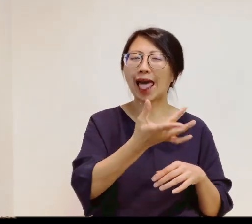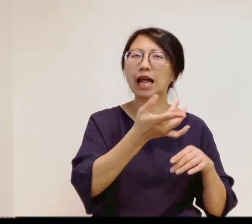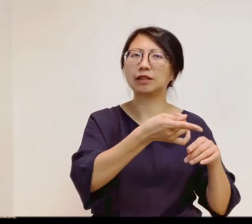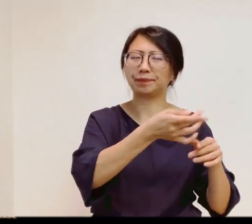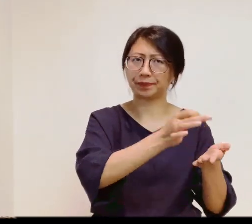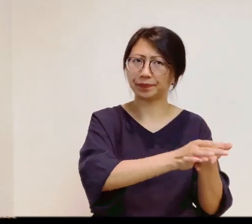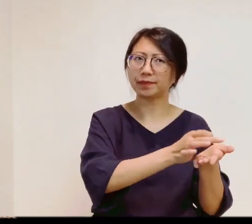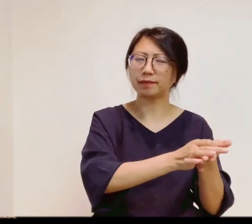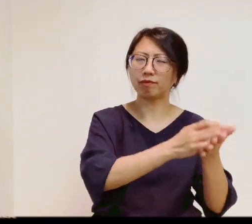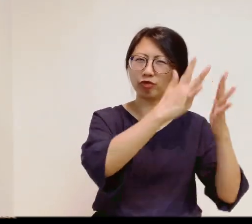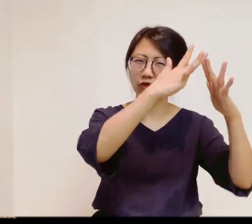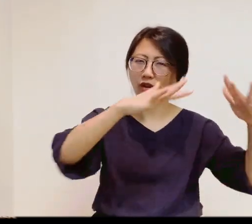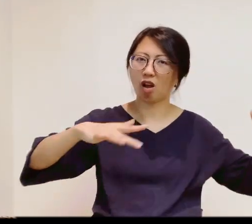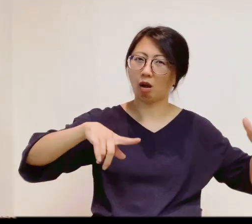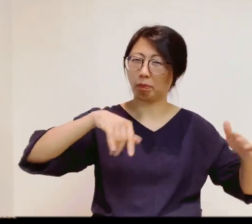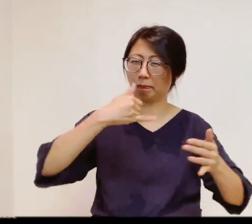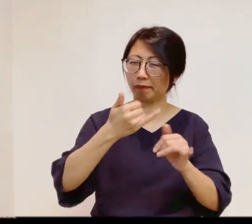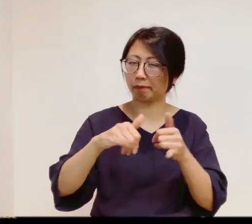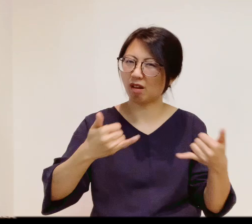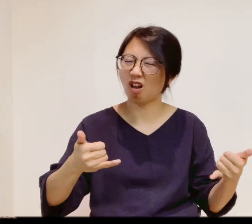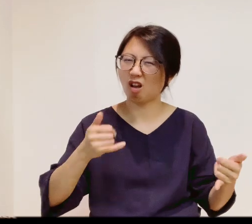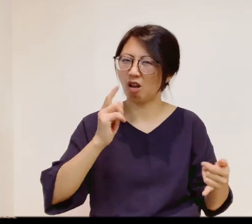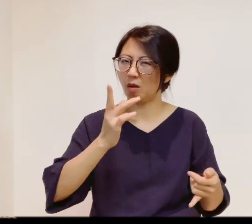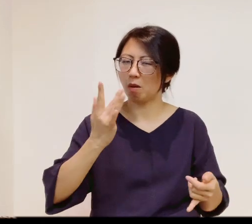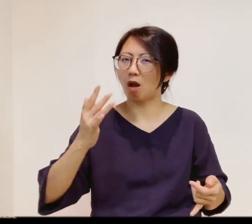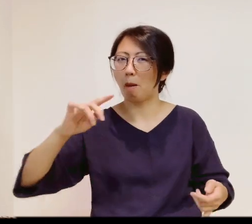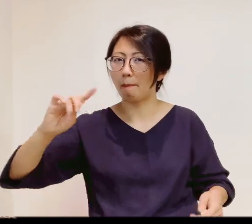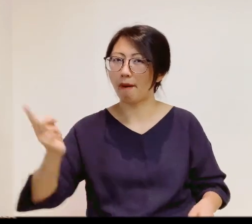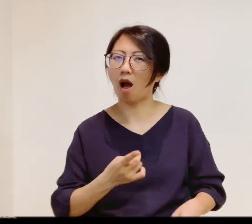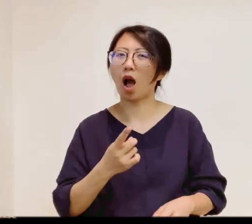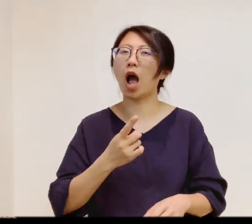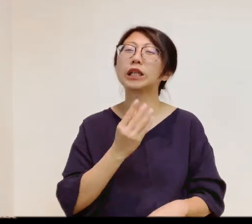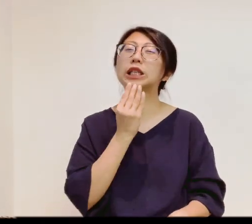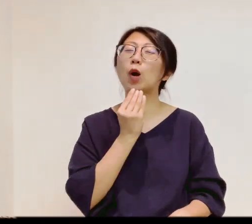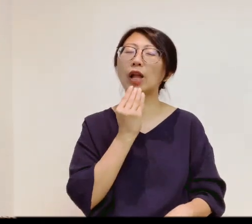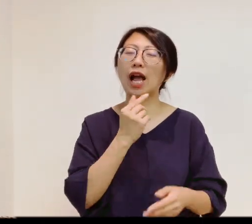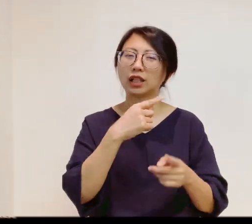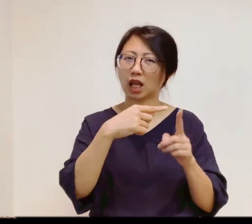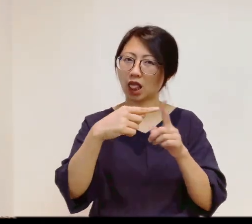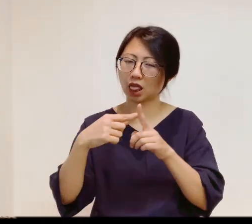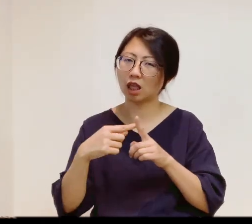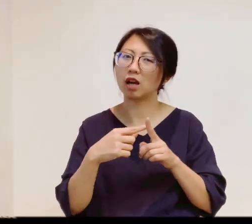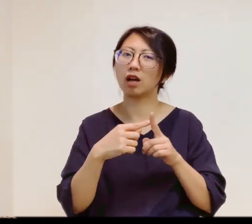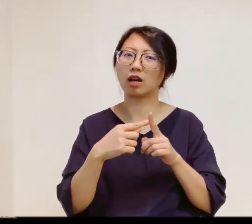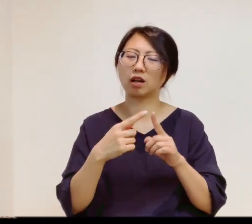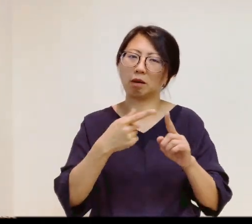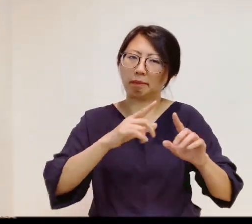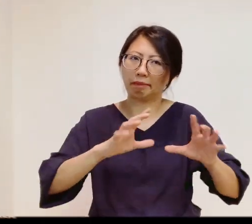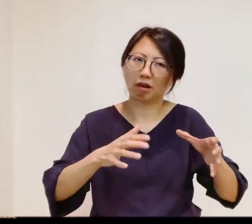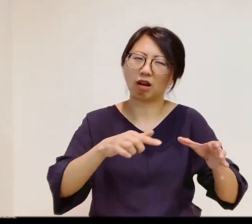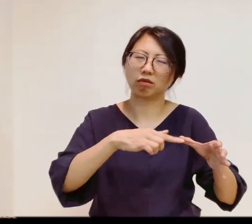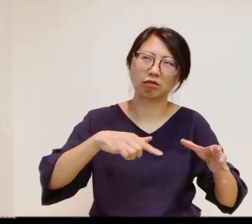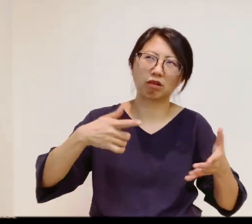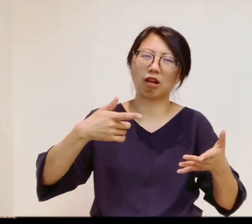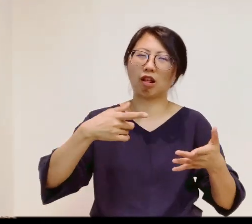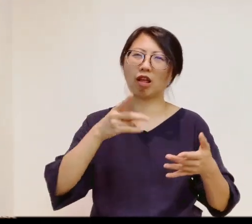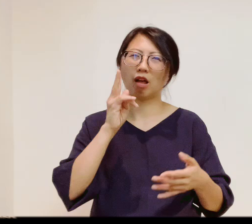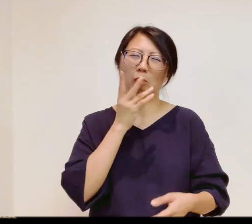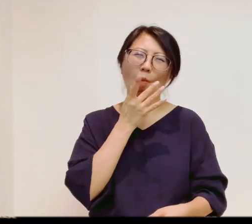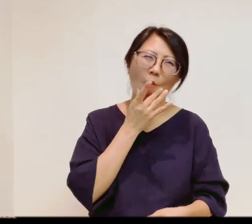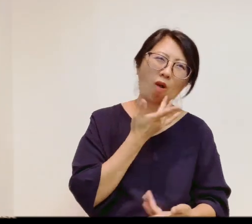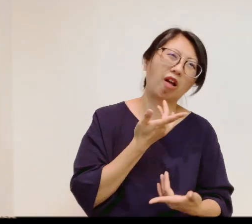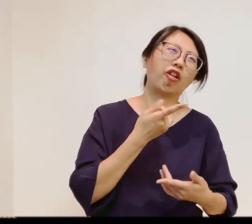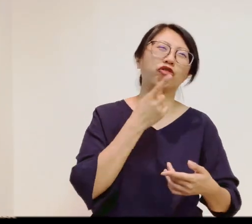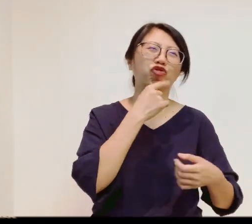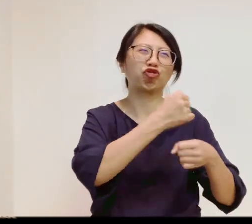百萬個即係猶太人，好多都係即係喺裏邊做苦工咁上下，覺得你都已經冇乜體能